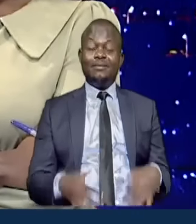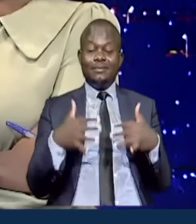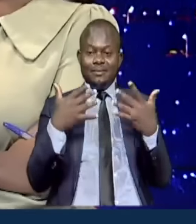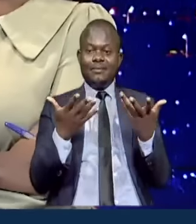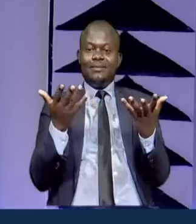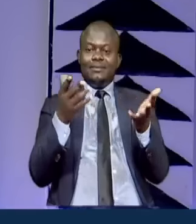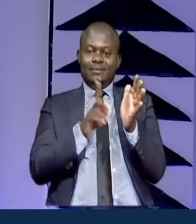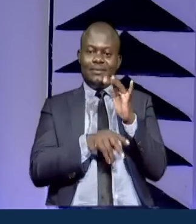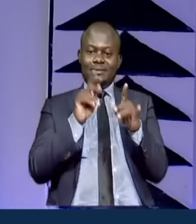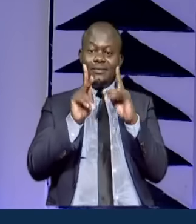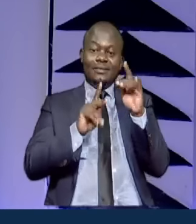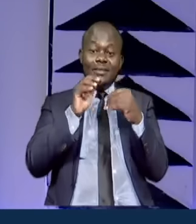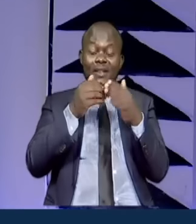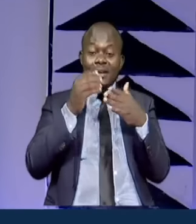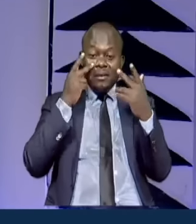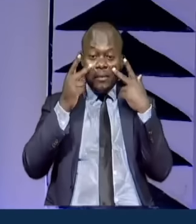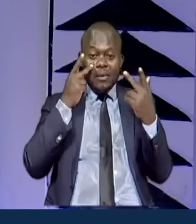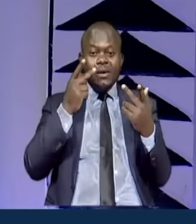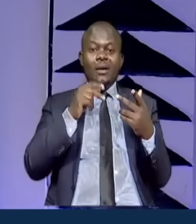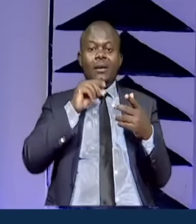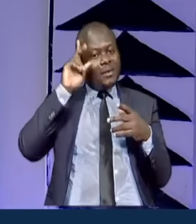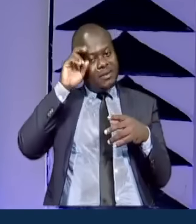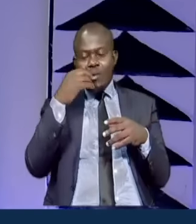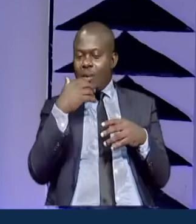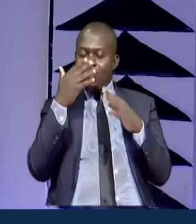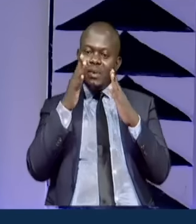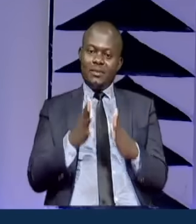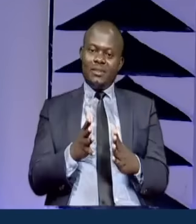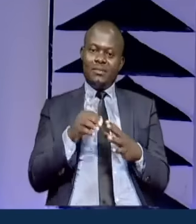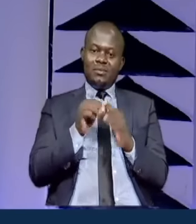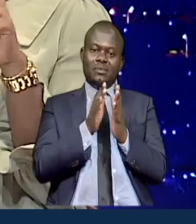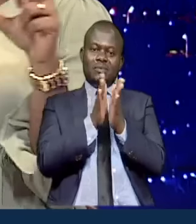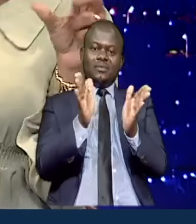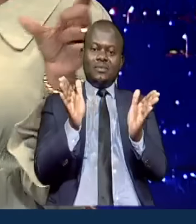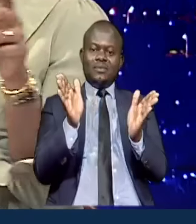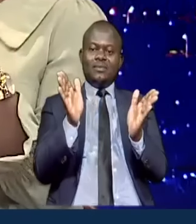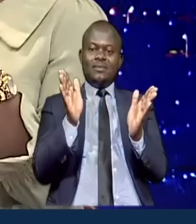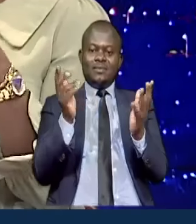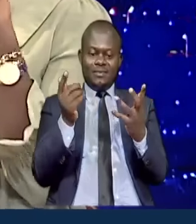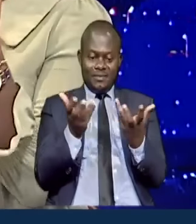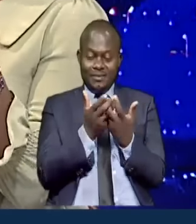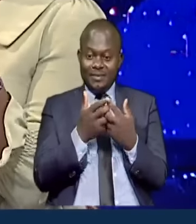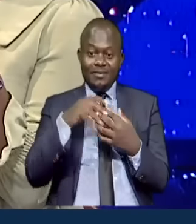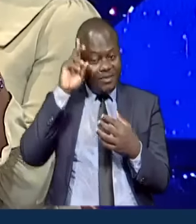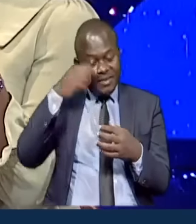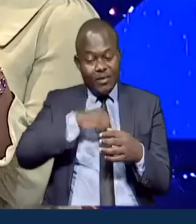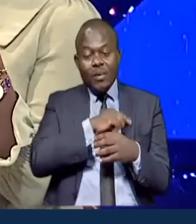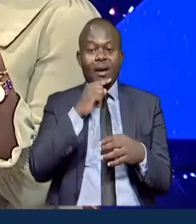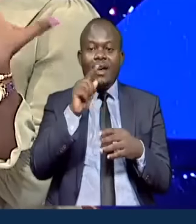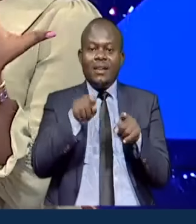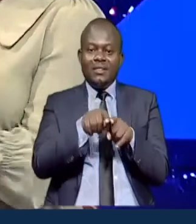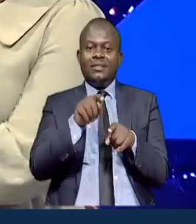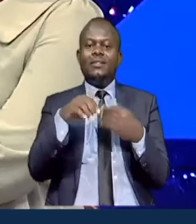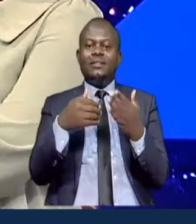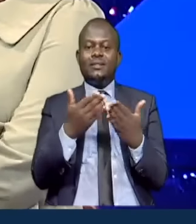ni ibiki abantu ujye ubona bibeshya kuba komedie muri rusange ikintu duhuriramo dutekereza ko ariko mwese muteye